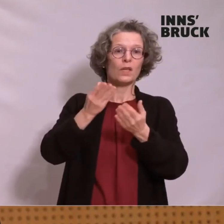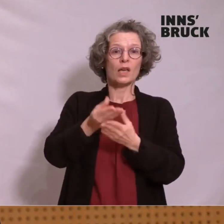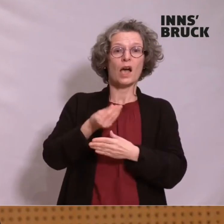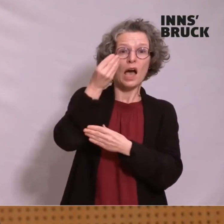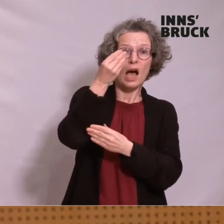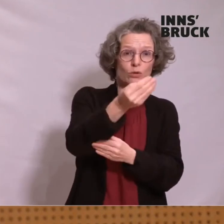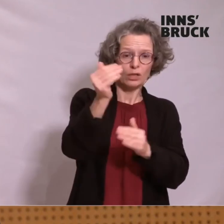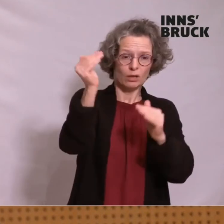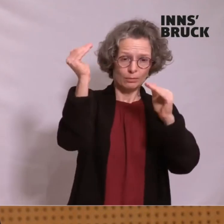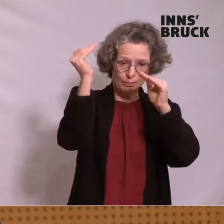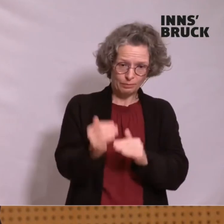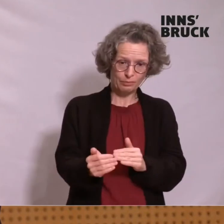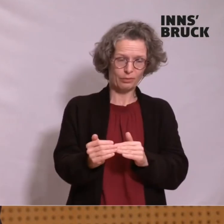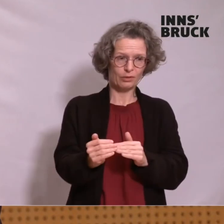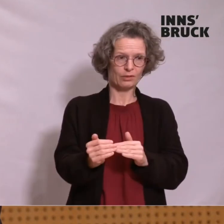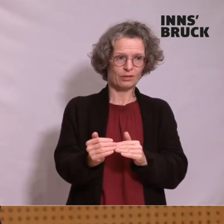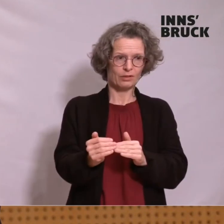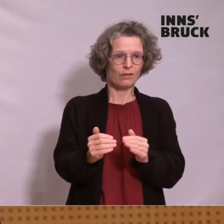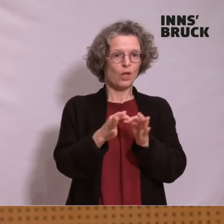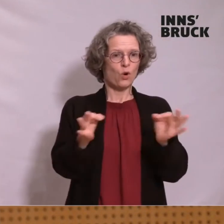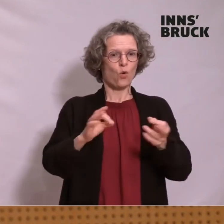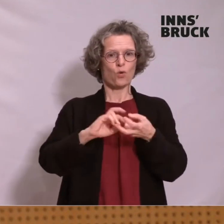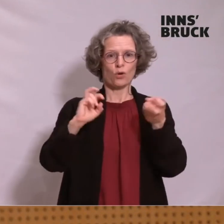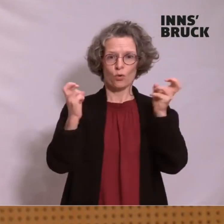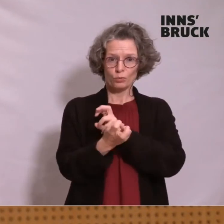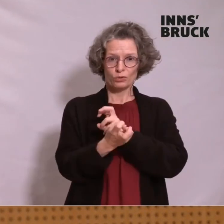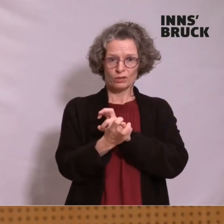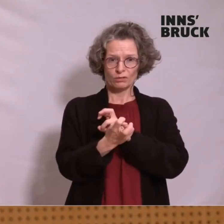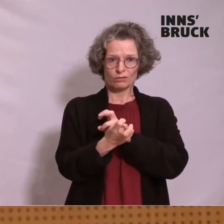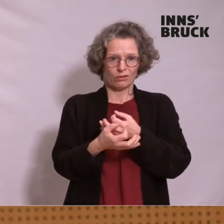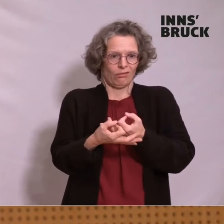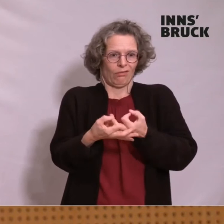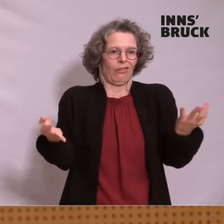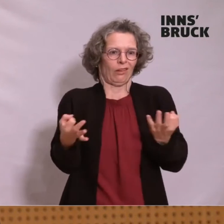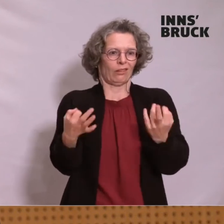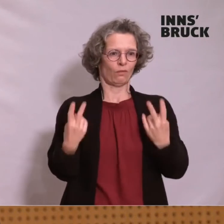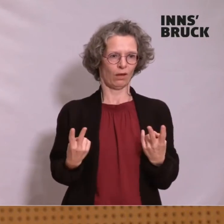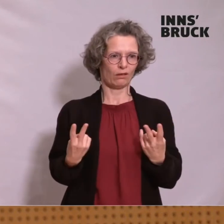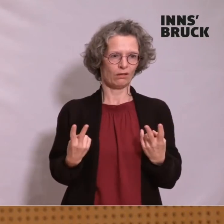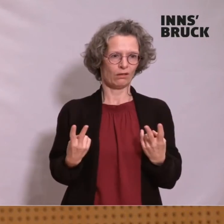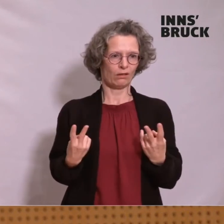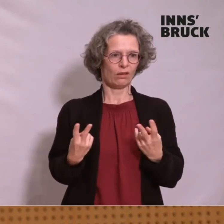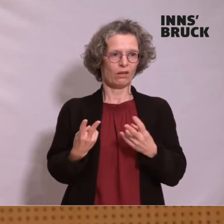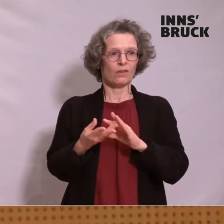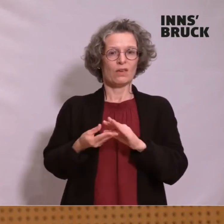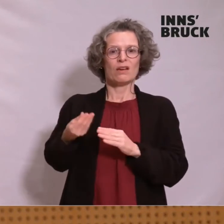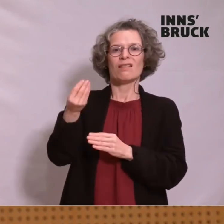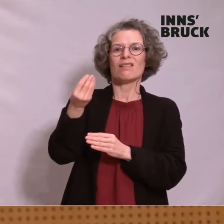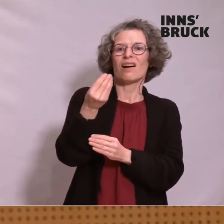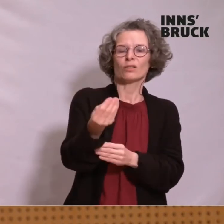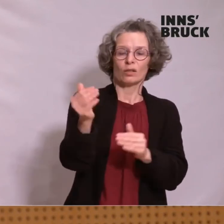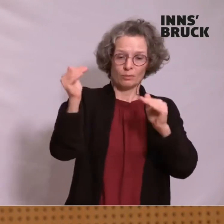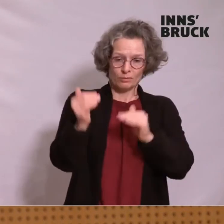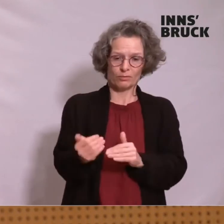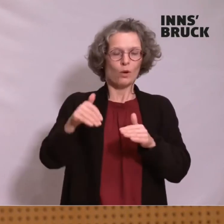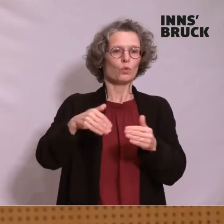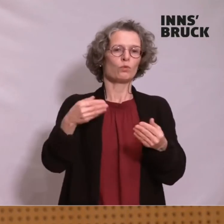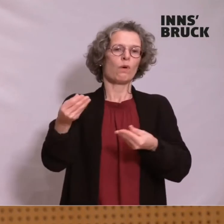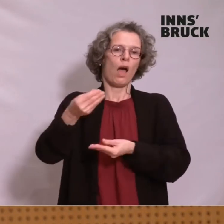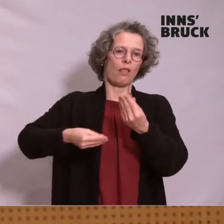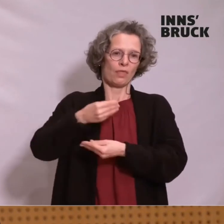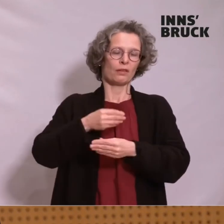bleiben ohne Umsetzungen verbale Luftschlösser. Ausgaben reduziert bedingt handeln, nicht nur